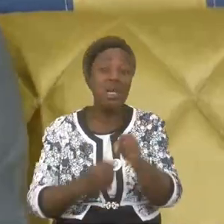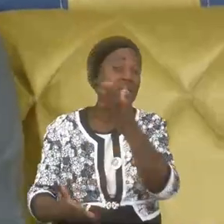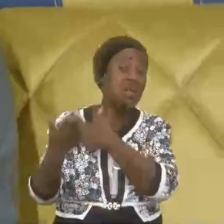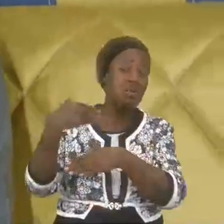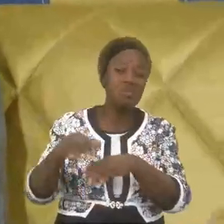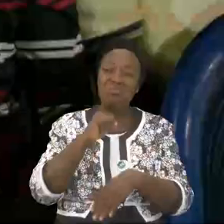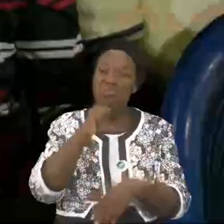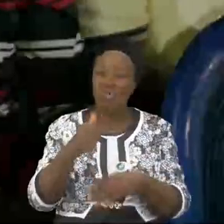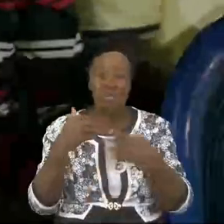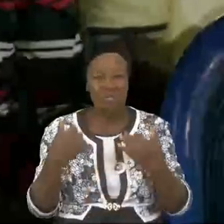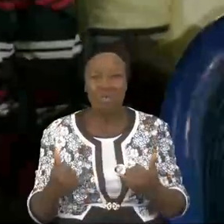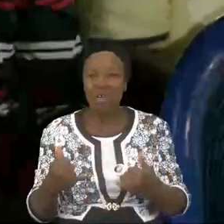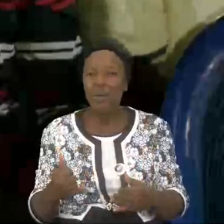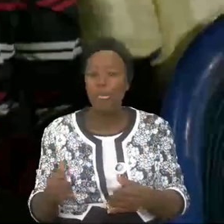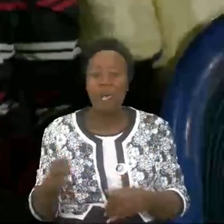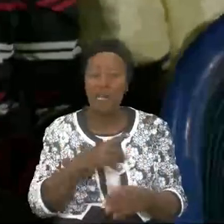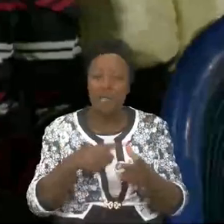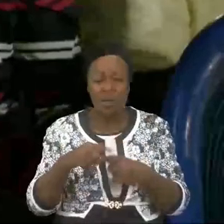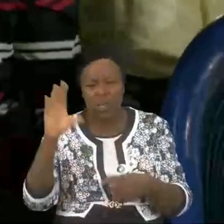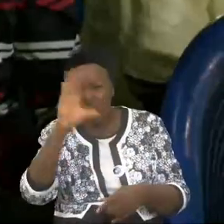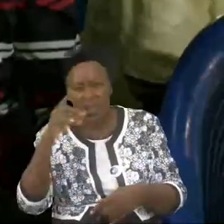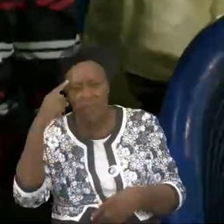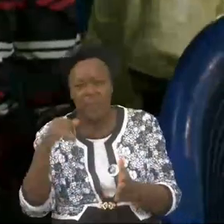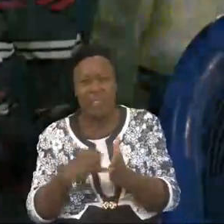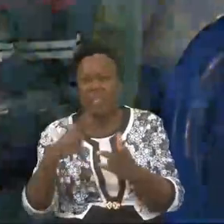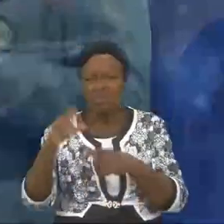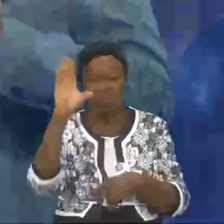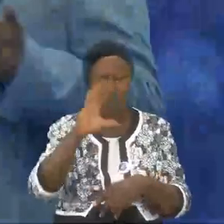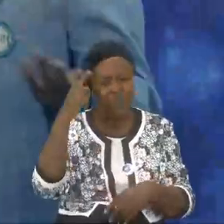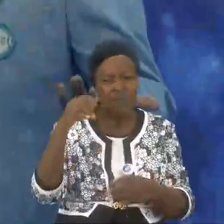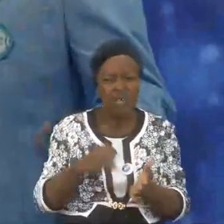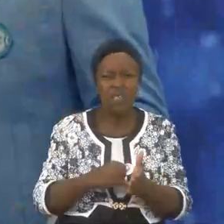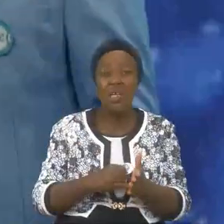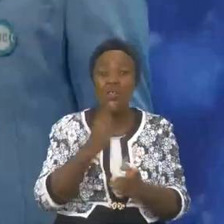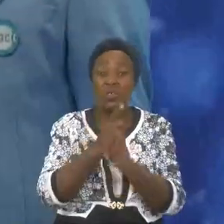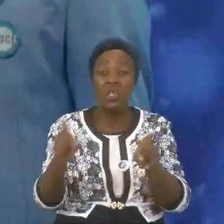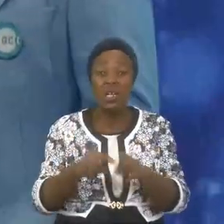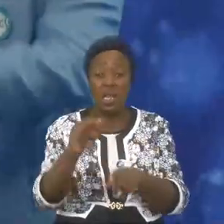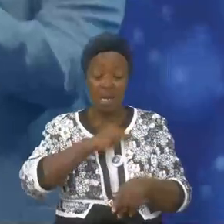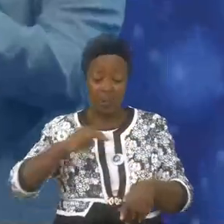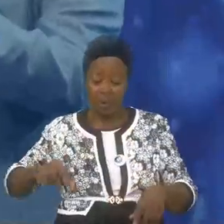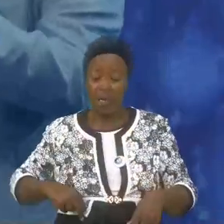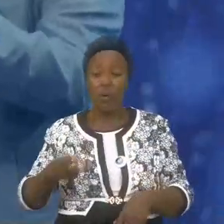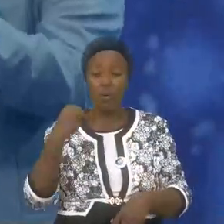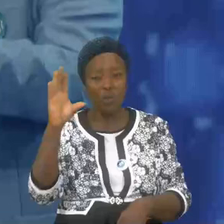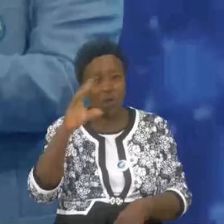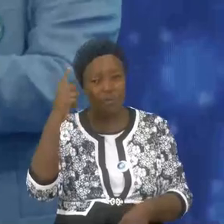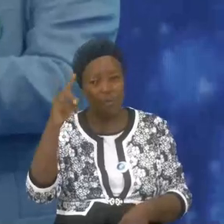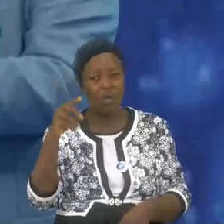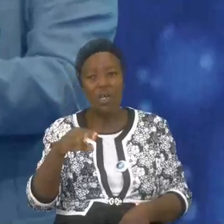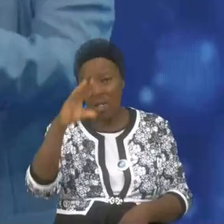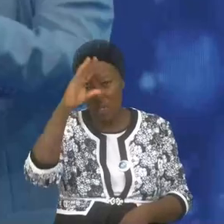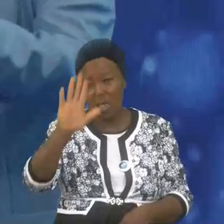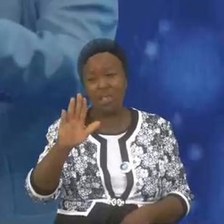années, n'est plus là. Et nous cherchons cela. Et nous cherchons cette santé. Comme Nebuchadnezzar cherchait son